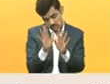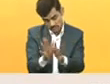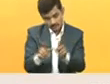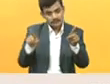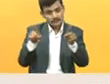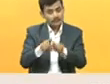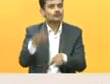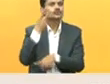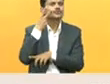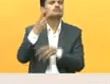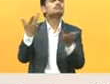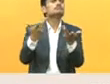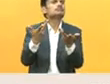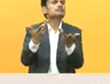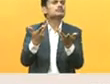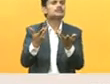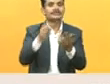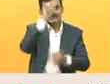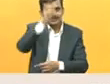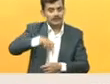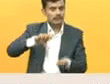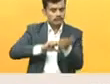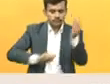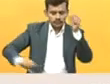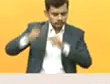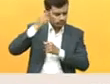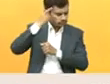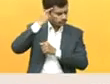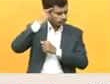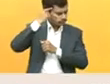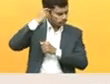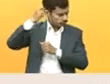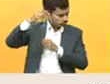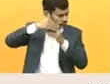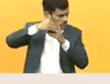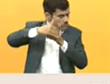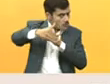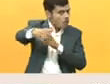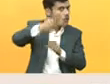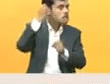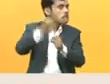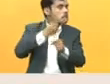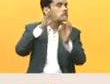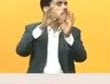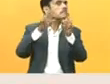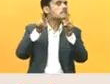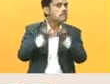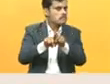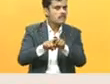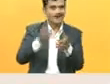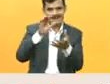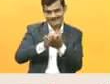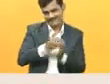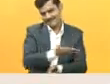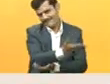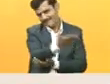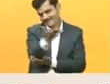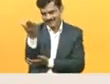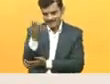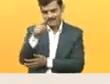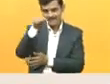कि हमारे वैज्ञानिक कितनी दूर की सोच के साथ काम कर रहे हैं। साथियों, मैं